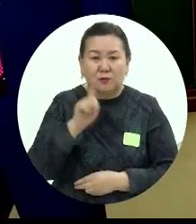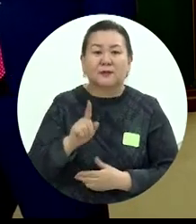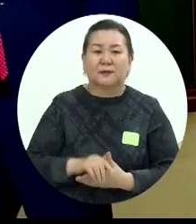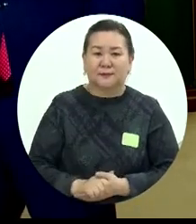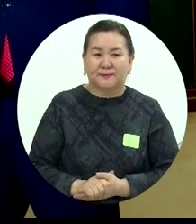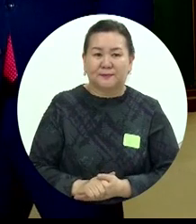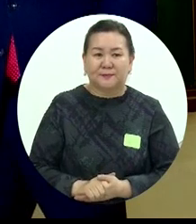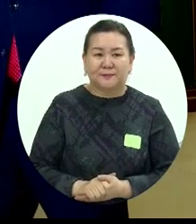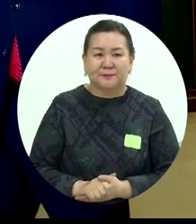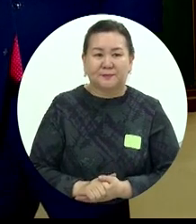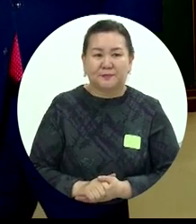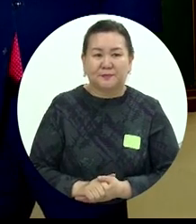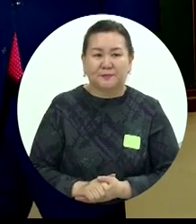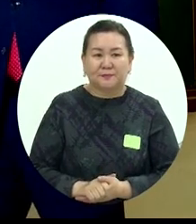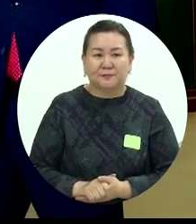хүмүүдээ.